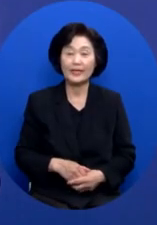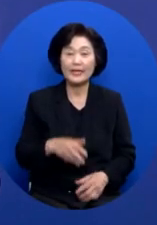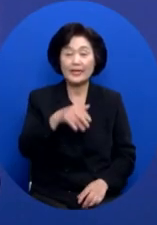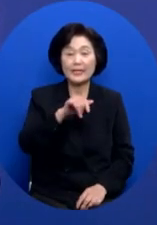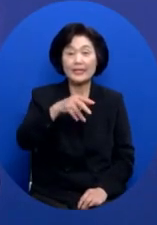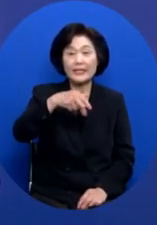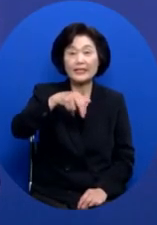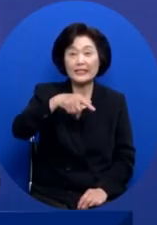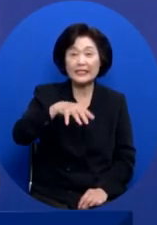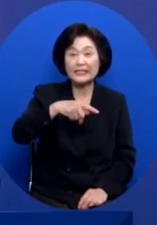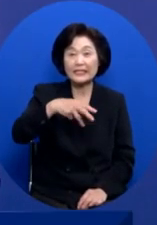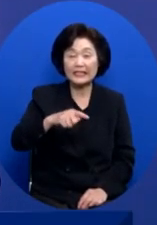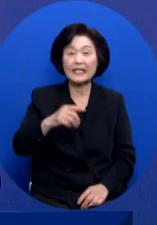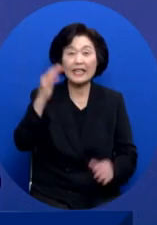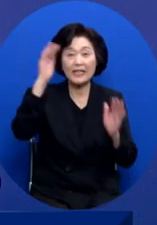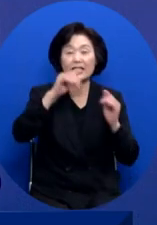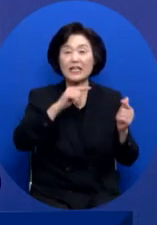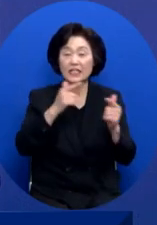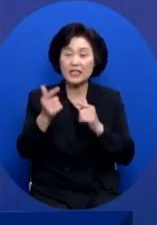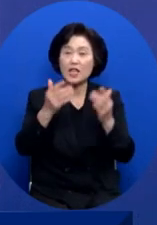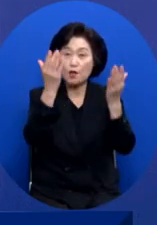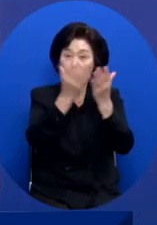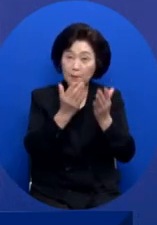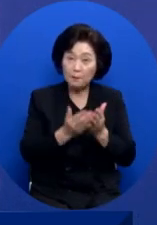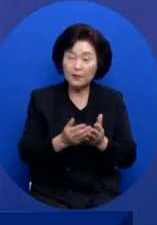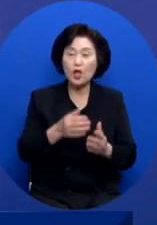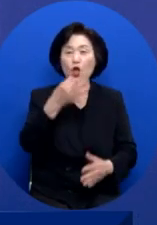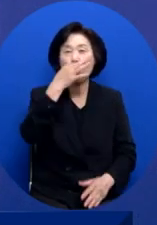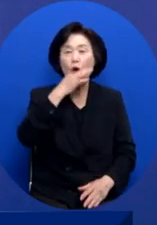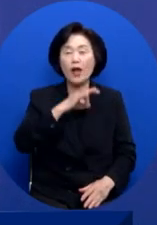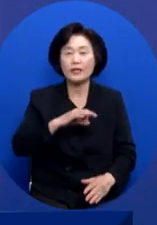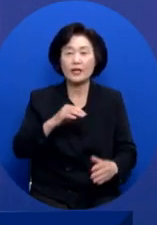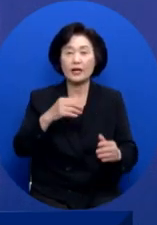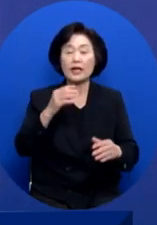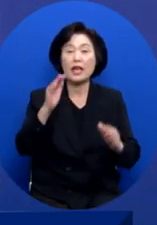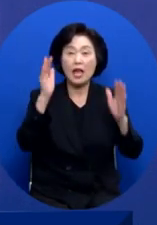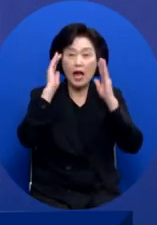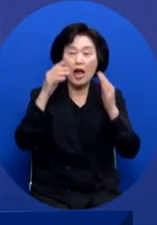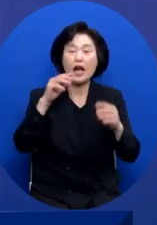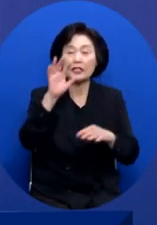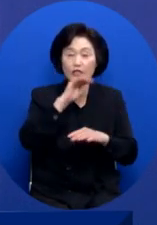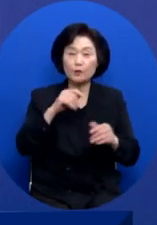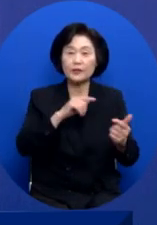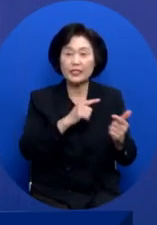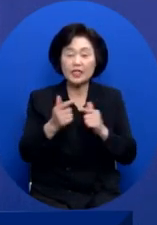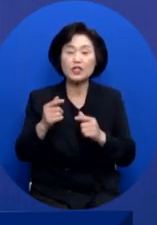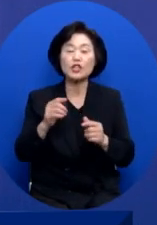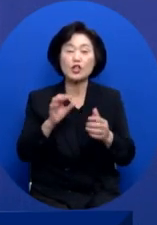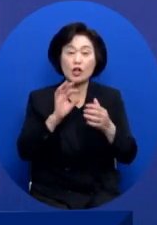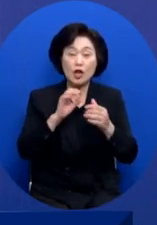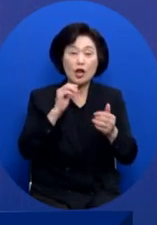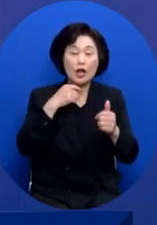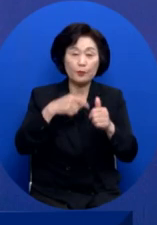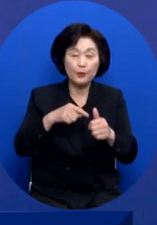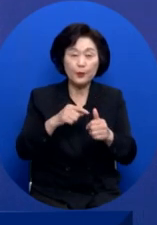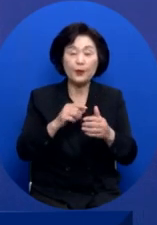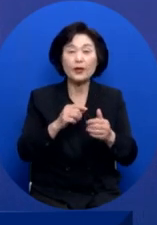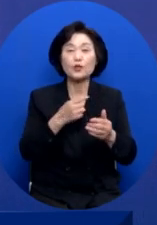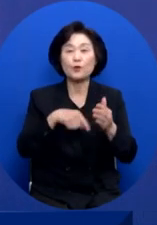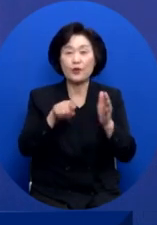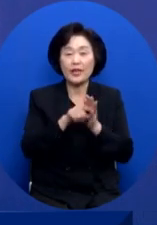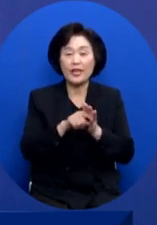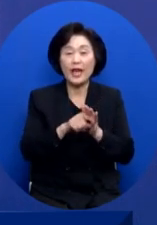키르기스스탄 학생들의 시대에 맞는 효과적인 학습 환경을 위해 한국 밥상 공동체 연탄은행이 발벗고 나섰습니다. 지역